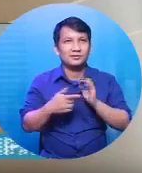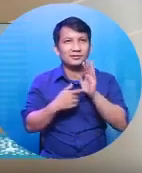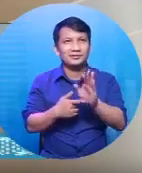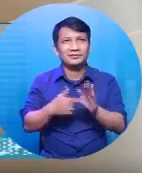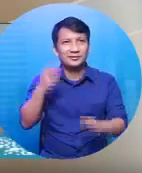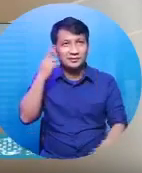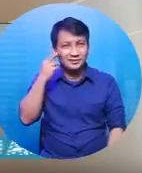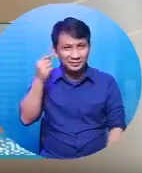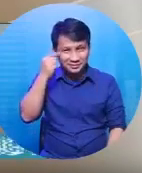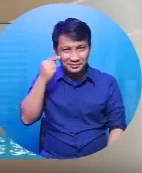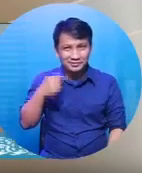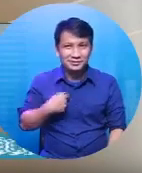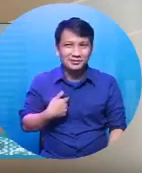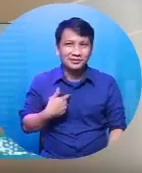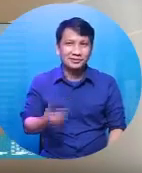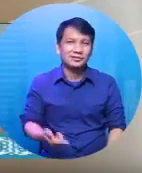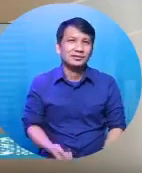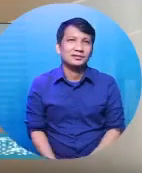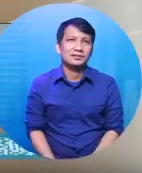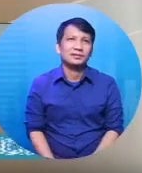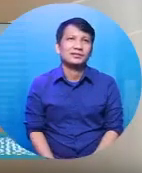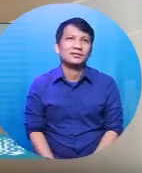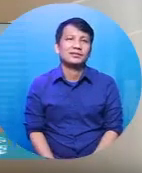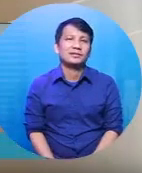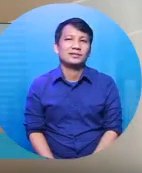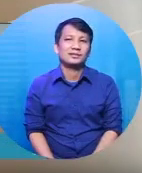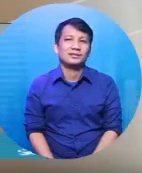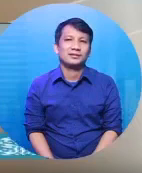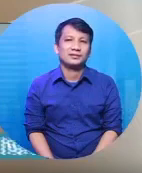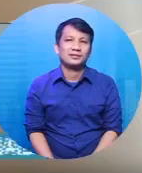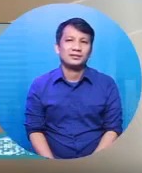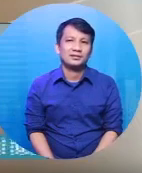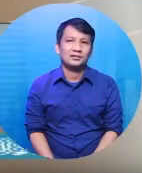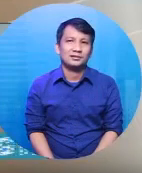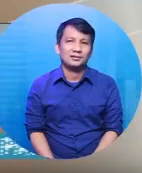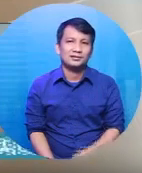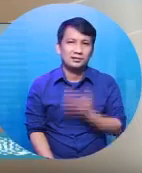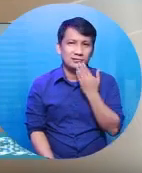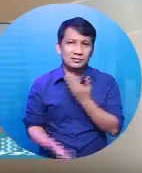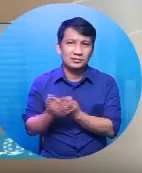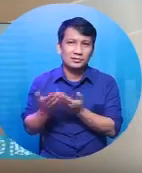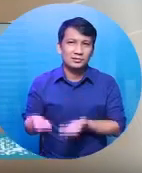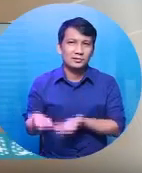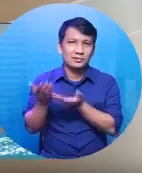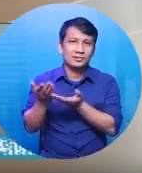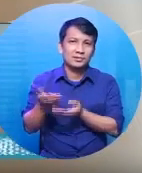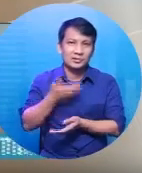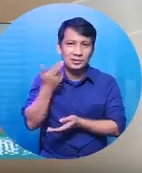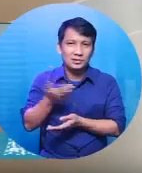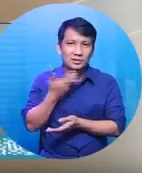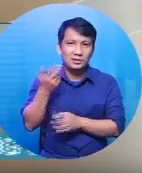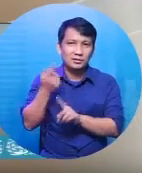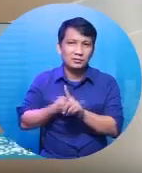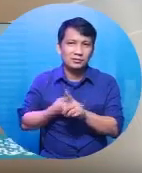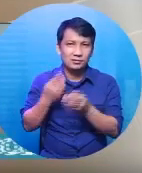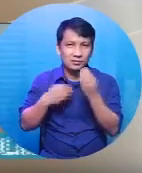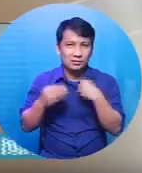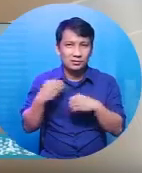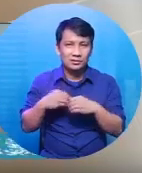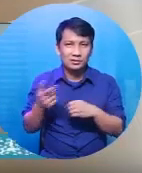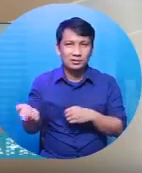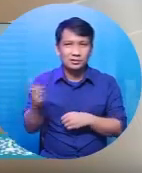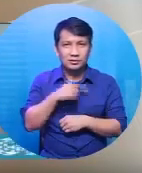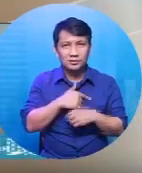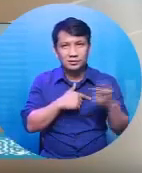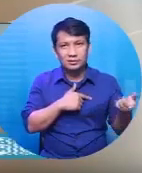ang isip niya. Nay, ganito na lang, Nay. Napakabait ko sa'yo. Binibigyan pa kita ng bigas noon pag wala kayong kinakain. Tumatakbo